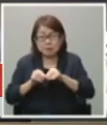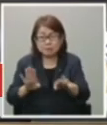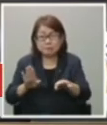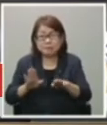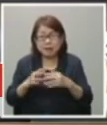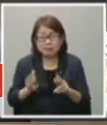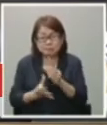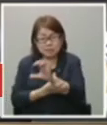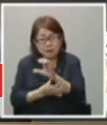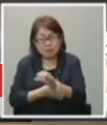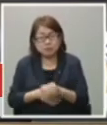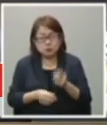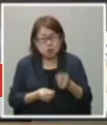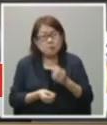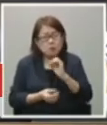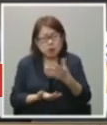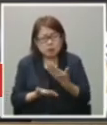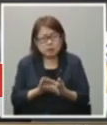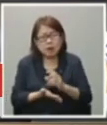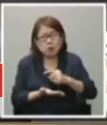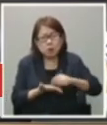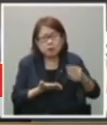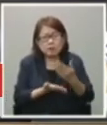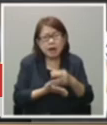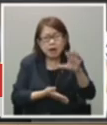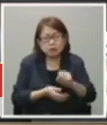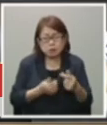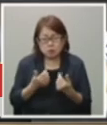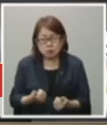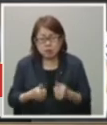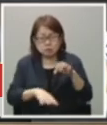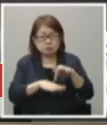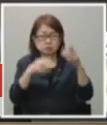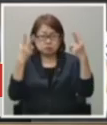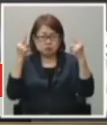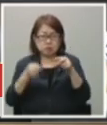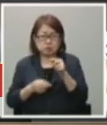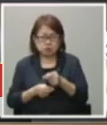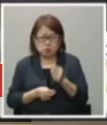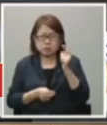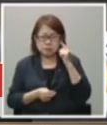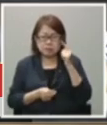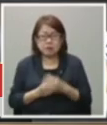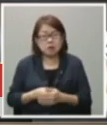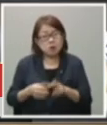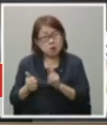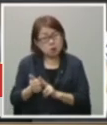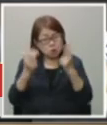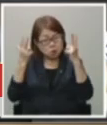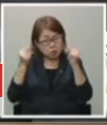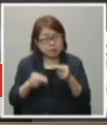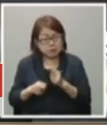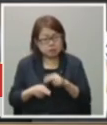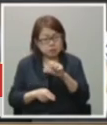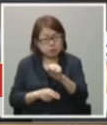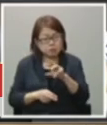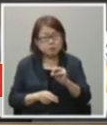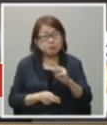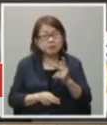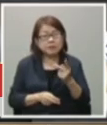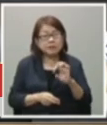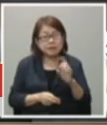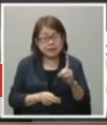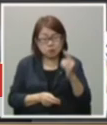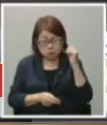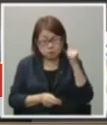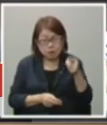ที่ท่านรับเป็นนายกท่านดูแลเรื่องนี้ผมไม่รู้ว่าท่านสมคิดไม่ได้อภิปรายท่านนะครับแต่ท่านรู้หรือเปล่า